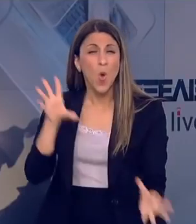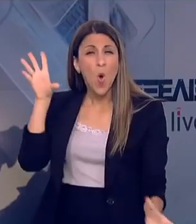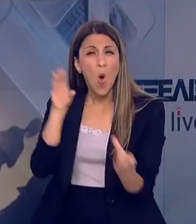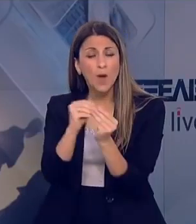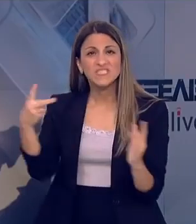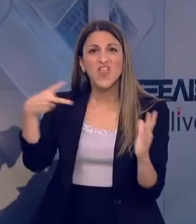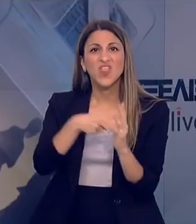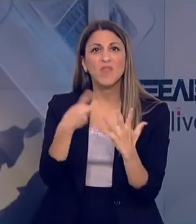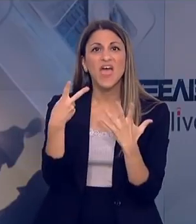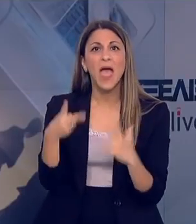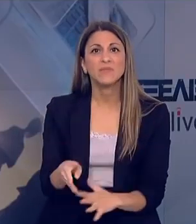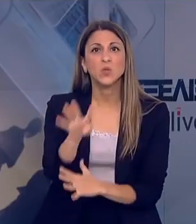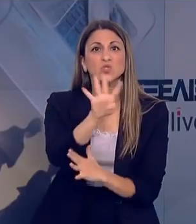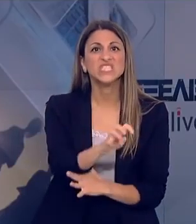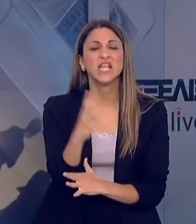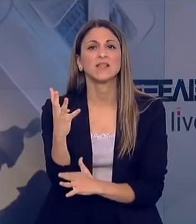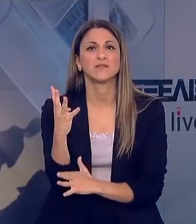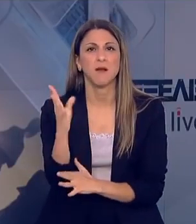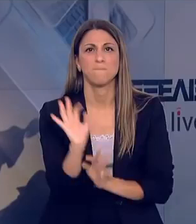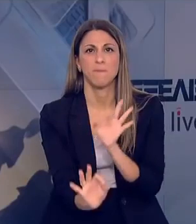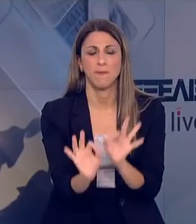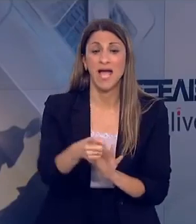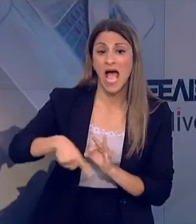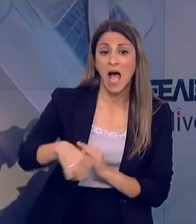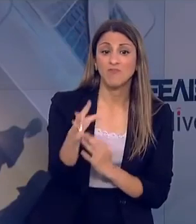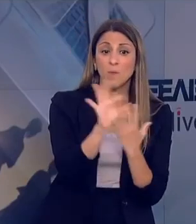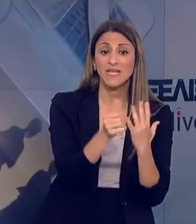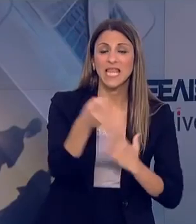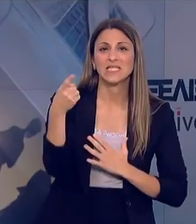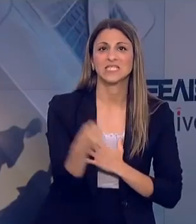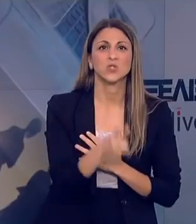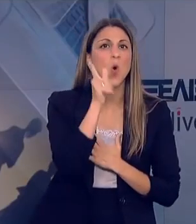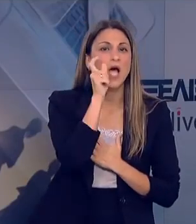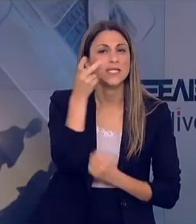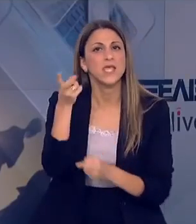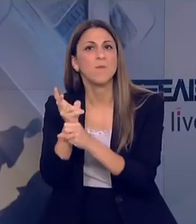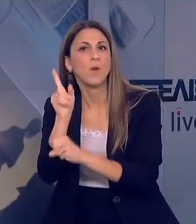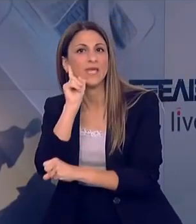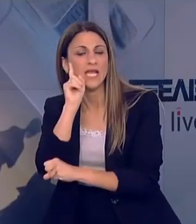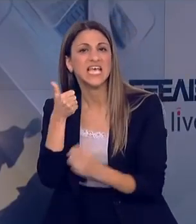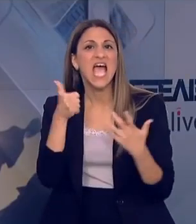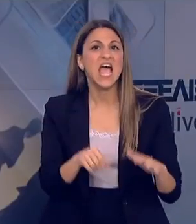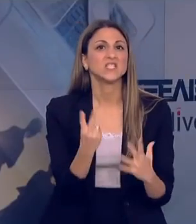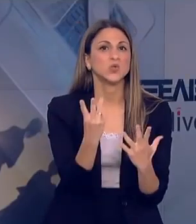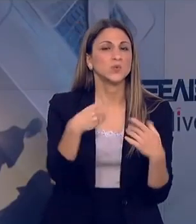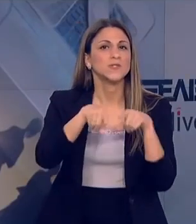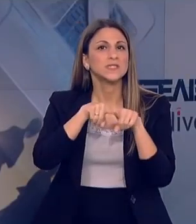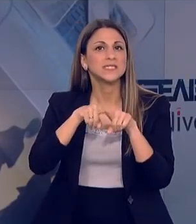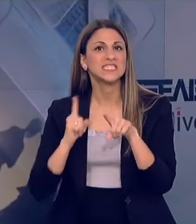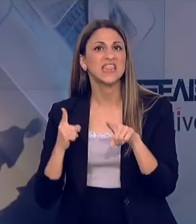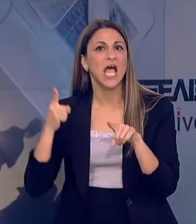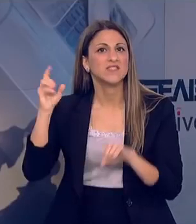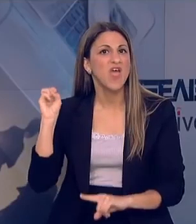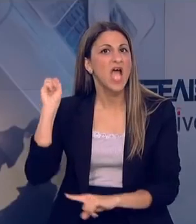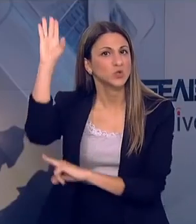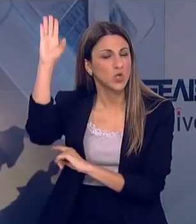κρούσματων είναι 2.744, εκ των οποίων το 56% αφορά άνδρες. 608 θεωρούνται σχετιζόμενα με ταξίδι από το